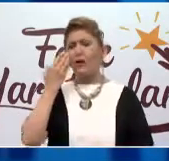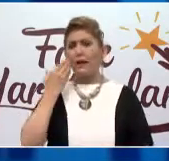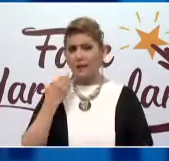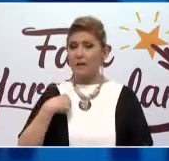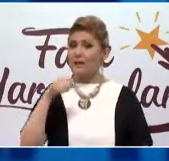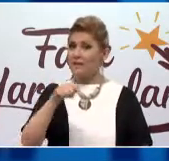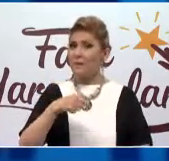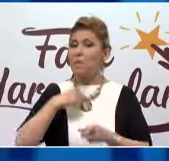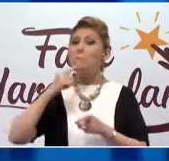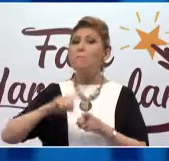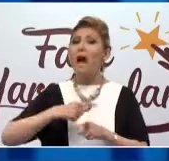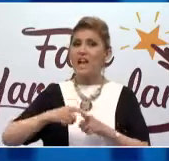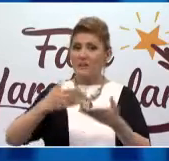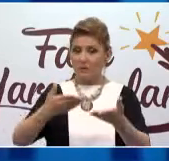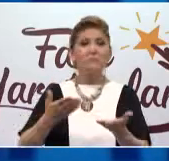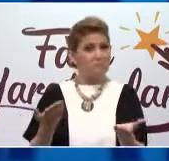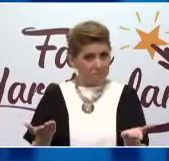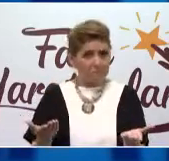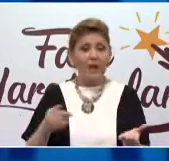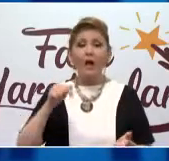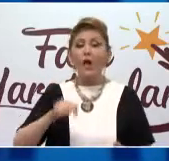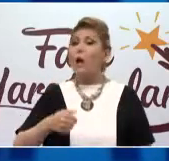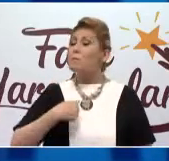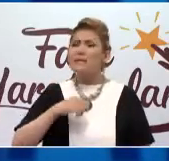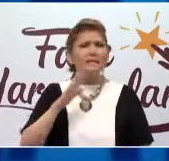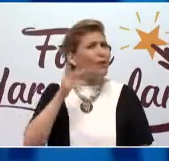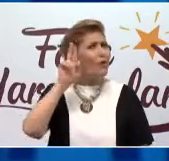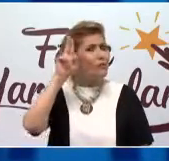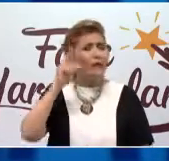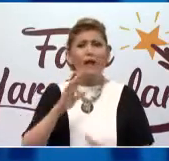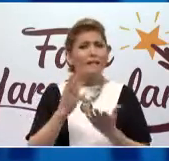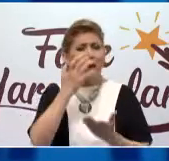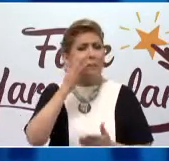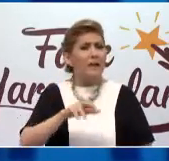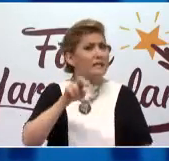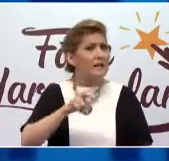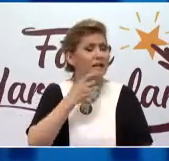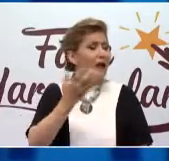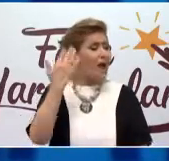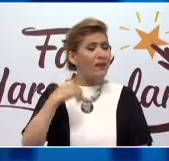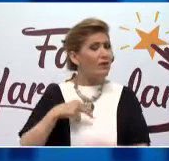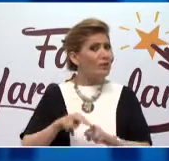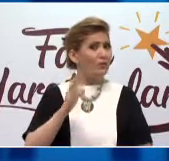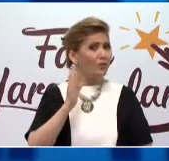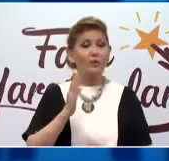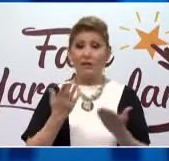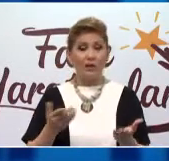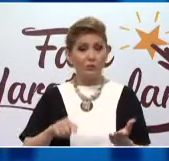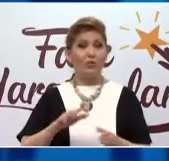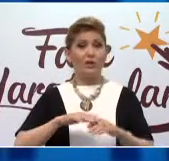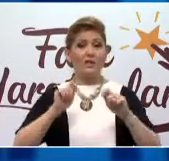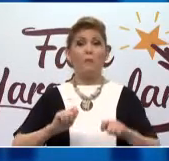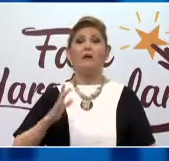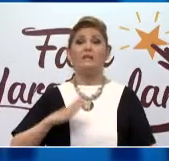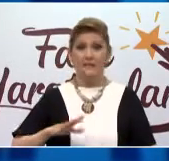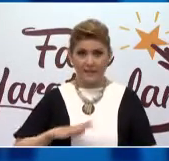Sizle paylaşmak istiyorum. O da biz ne umduk, ne bekledik? 8 sene önce yola çıktık. İşte bunu yapmak